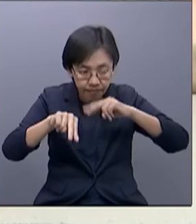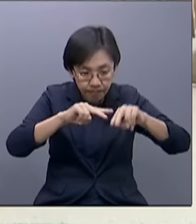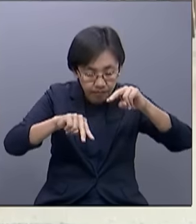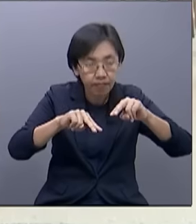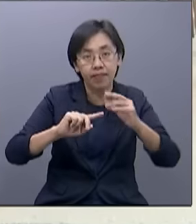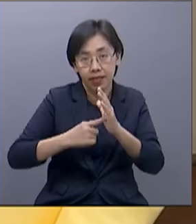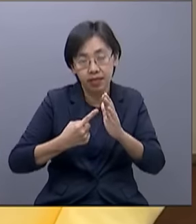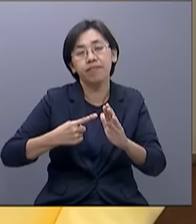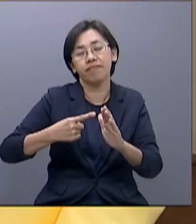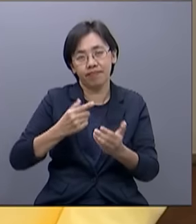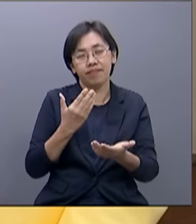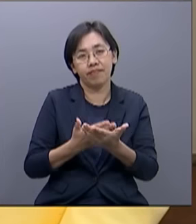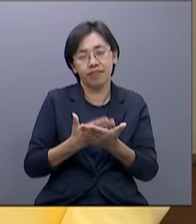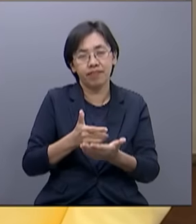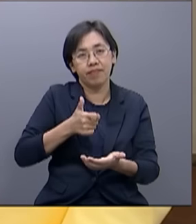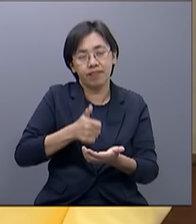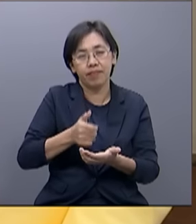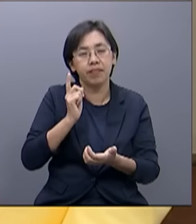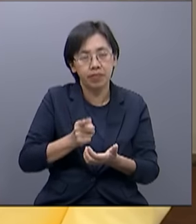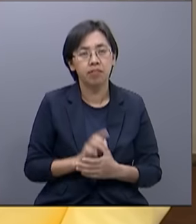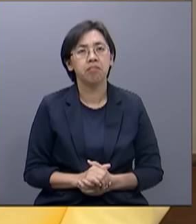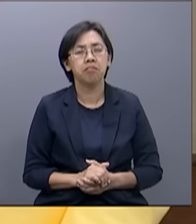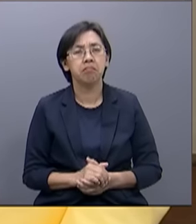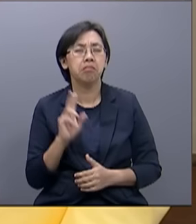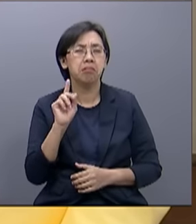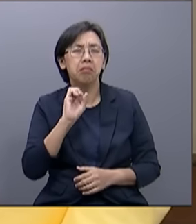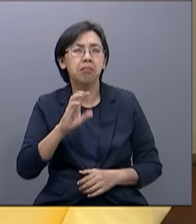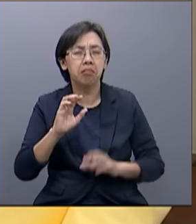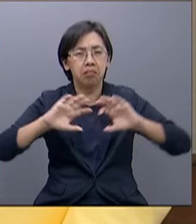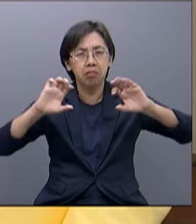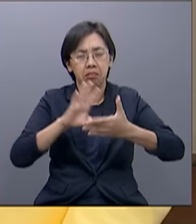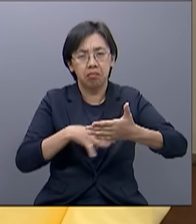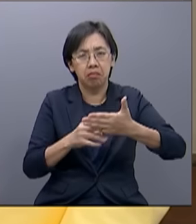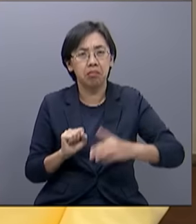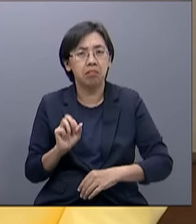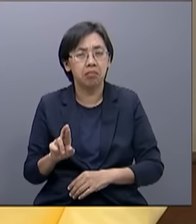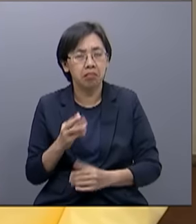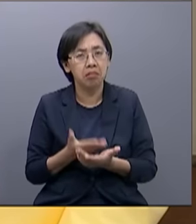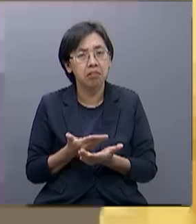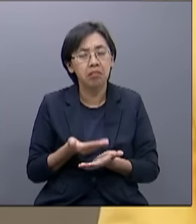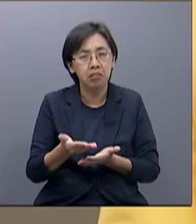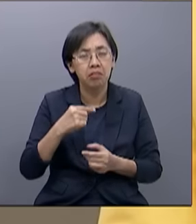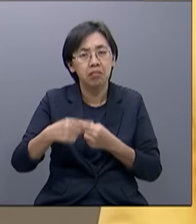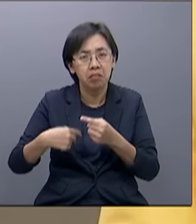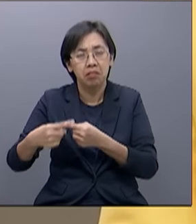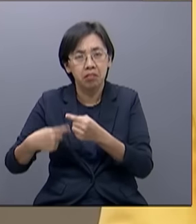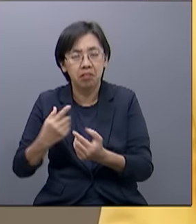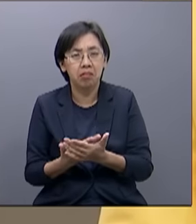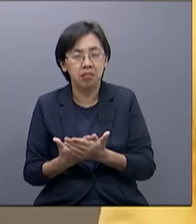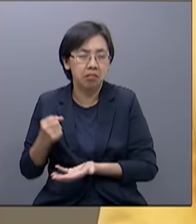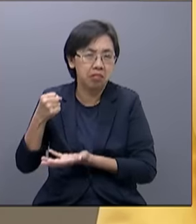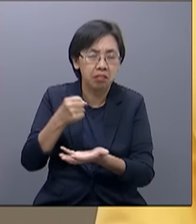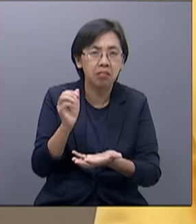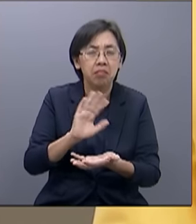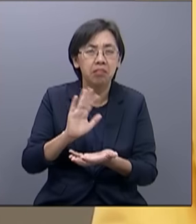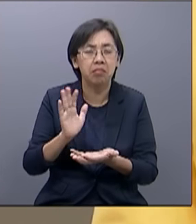ใช้จ่ายจริงพร้อมกับปฏิเสธกระแสข่าวว่ารัฐบาลนั้นเตรียมแผนสำรองจ่ายเงินเป็นรอบแทนการจ่ายเงินในคราวเดียว